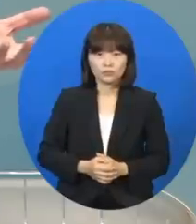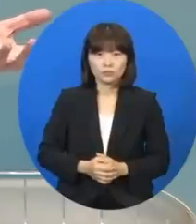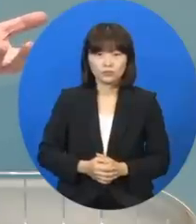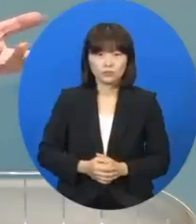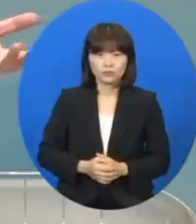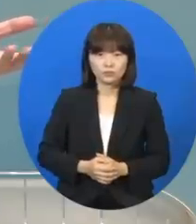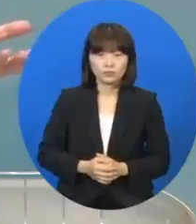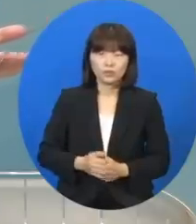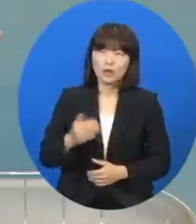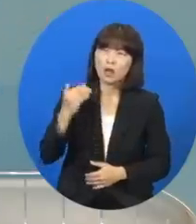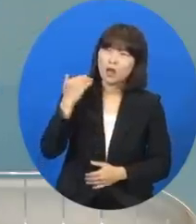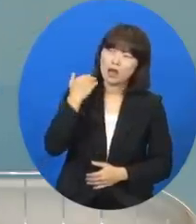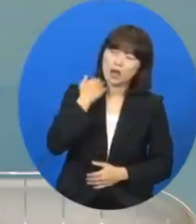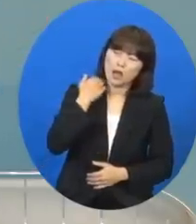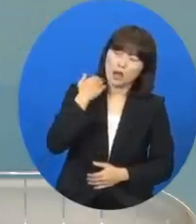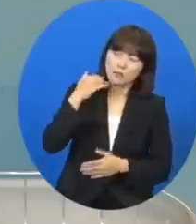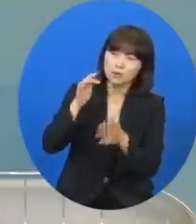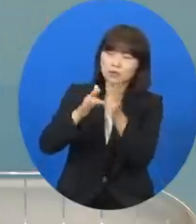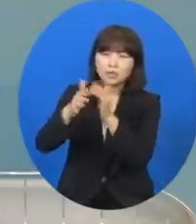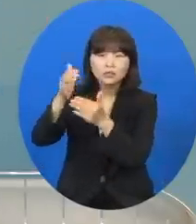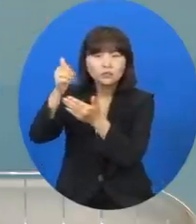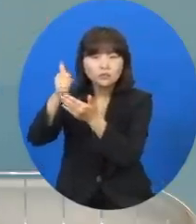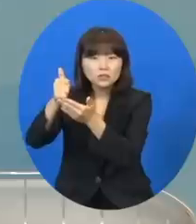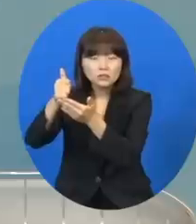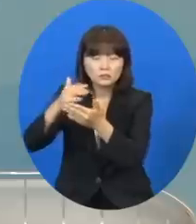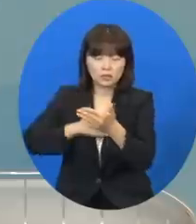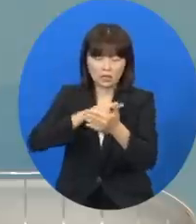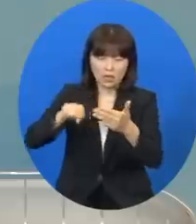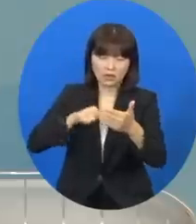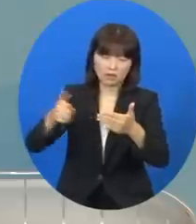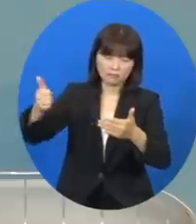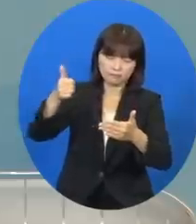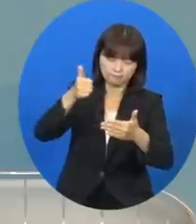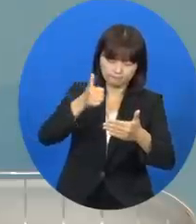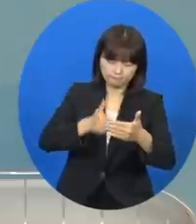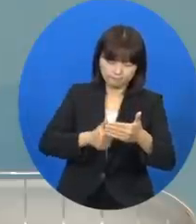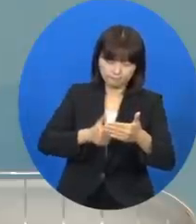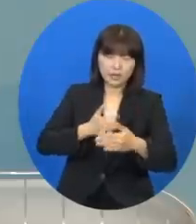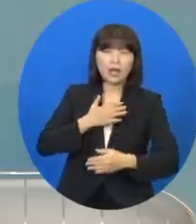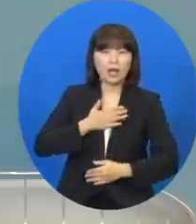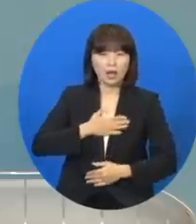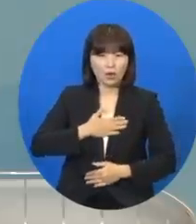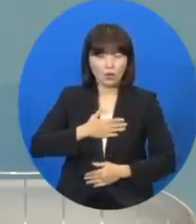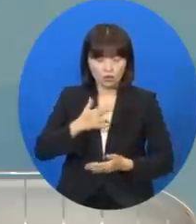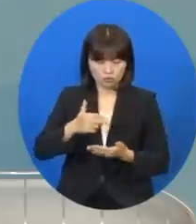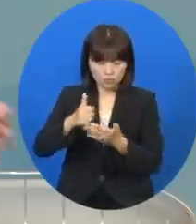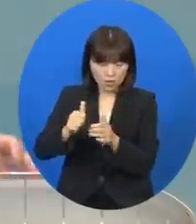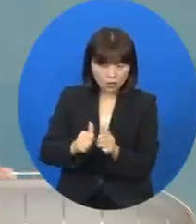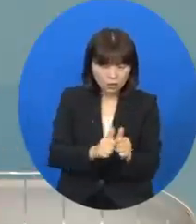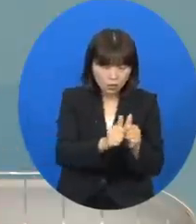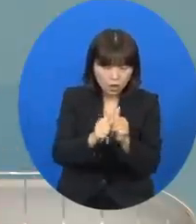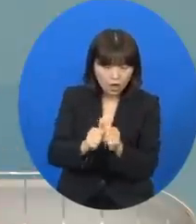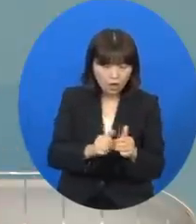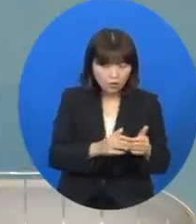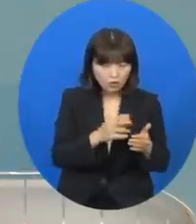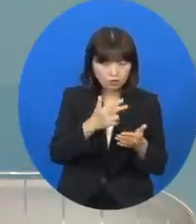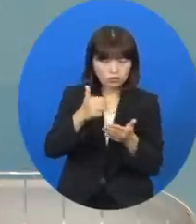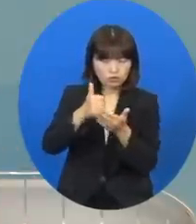않으시는 예수님, 그 예수님이 자기 안에 거하시는 것을 알고 주님과 동행하고 인도받는